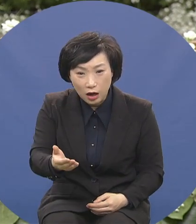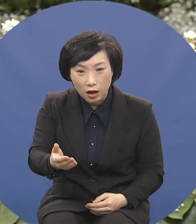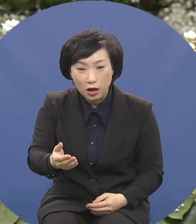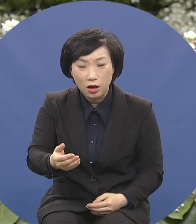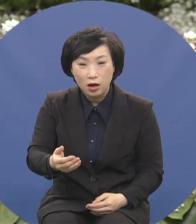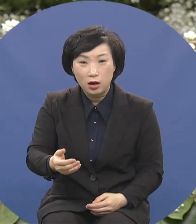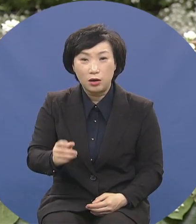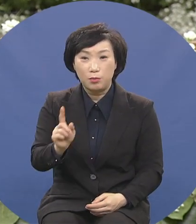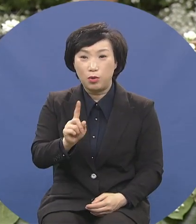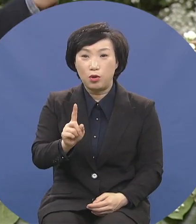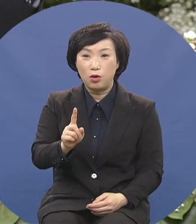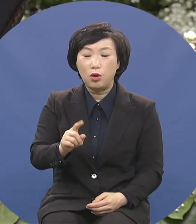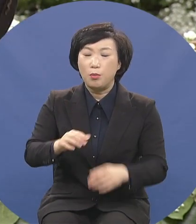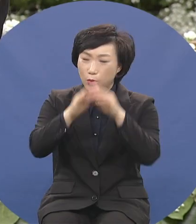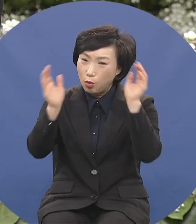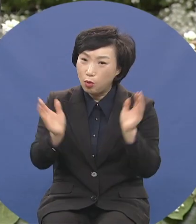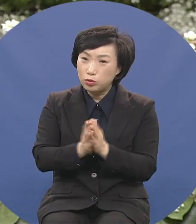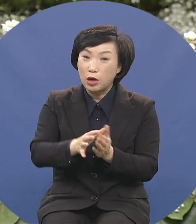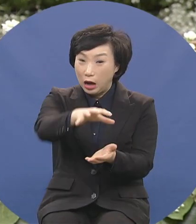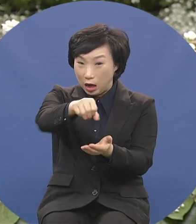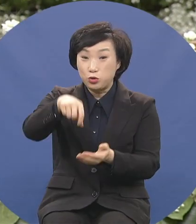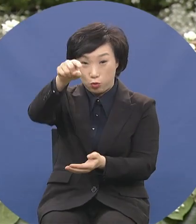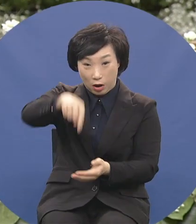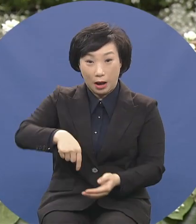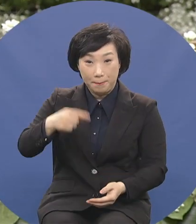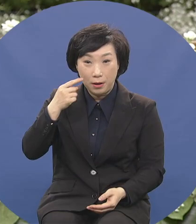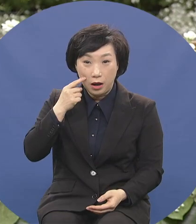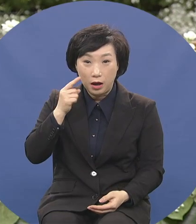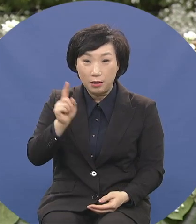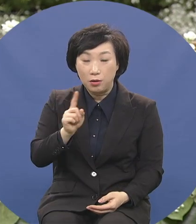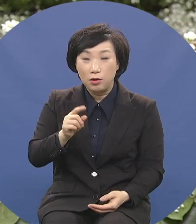있거든 다 가지고 나라올 때